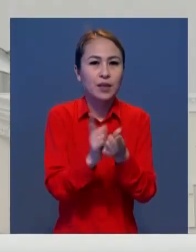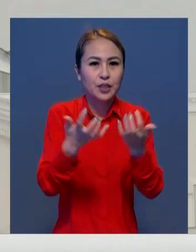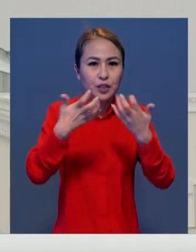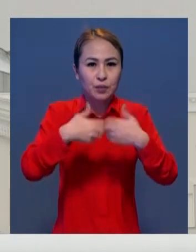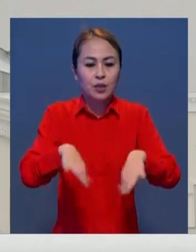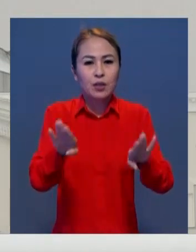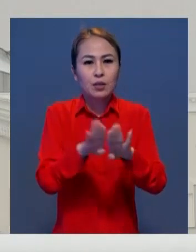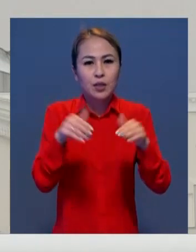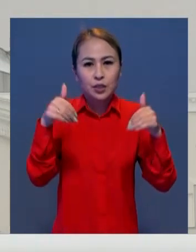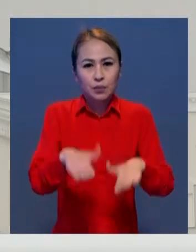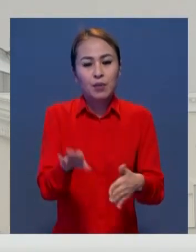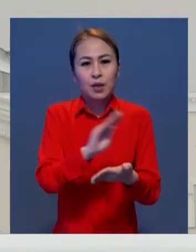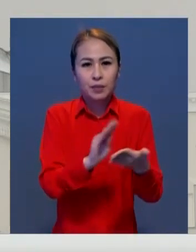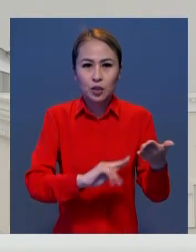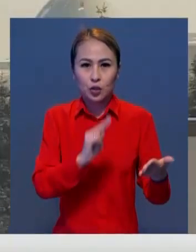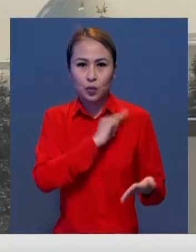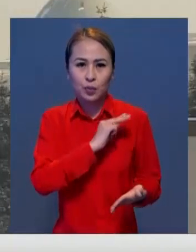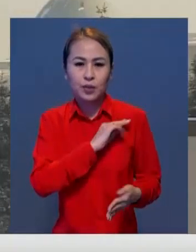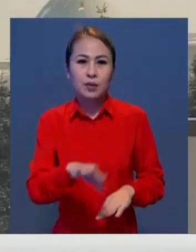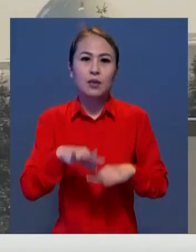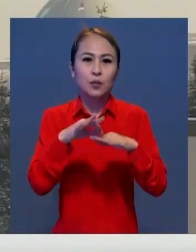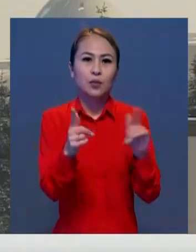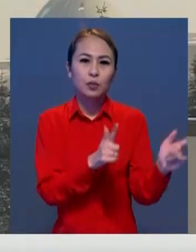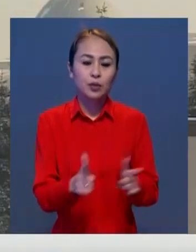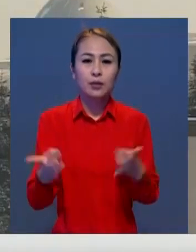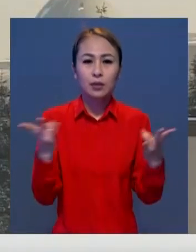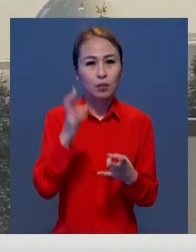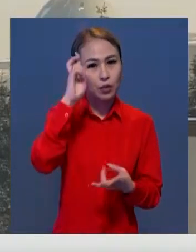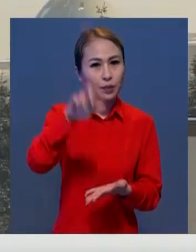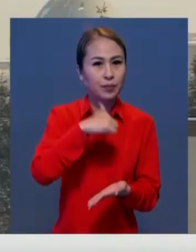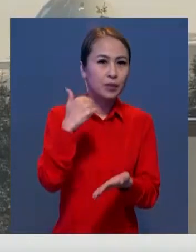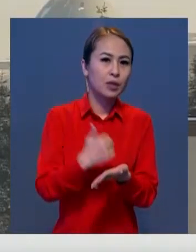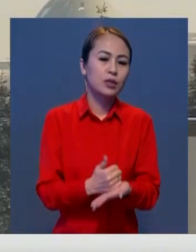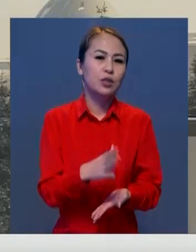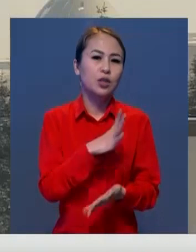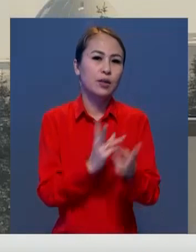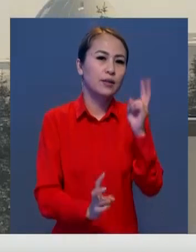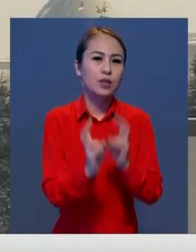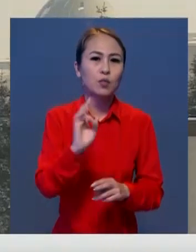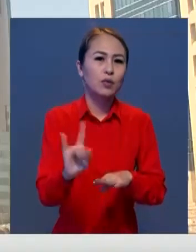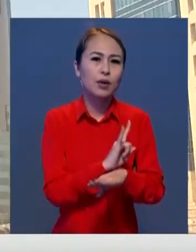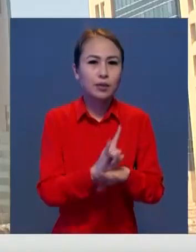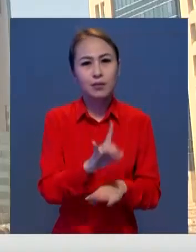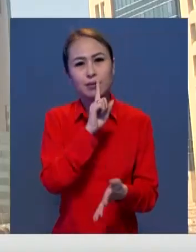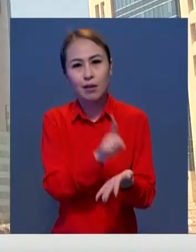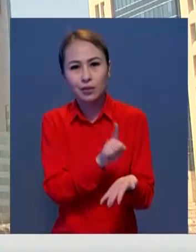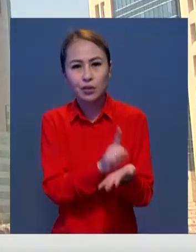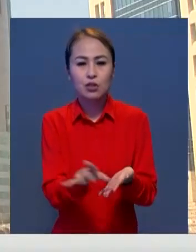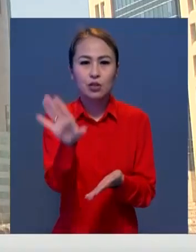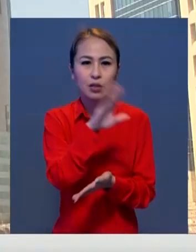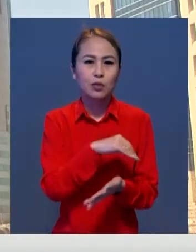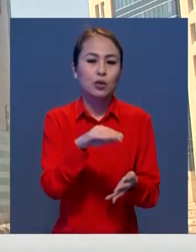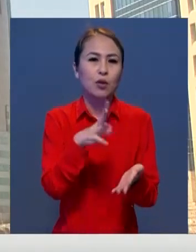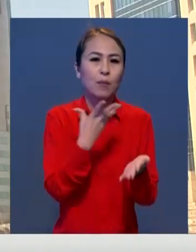цифрлық шешімдер мен көлемді мәліметтер мен жұмыс негізінде әзірленуі тиіс. Бұдан бөлек мемлекет басшысы жалған кәсіпорындар мен және